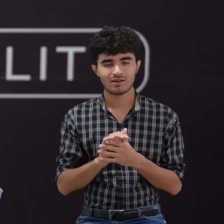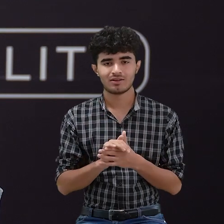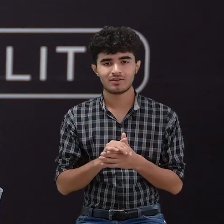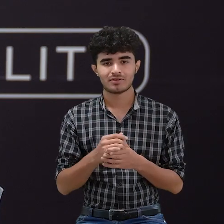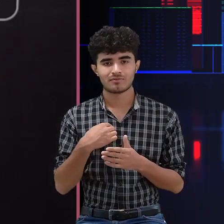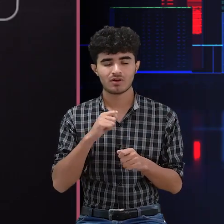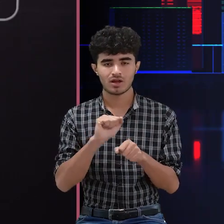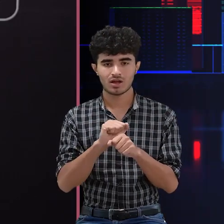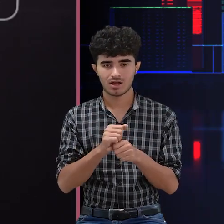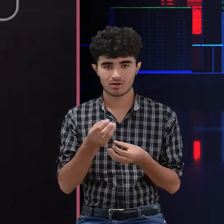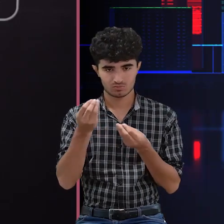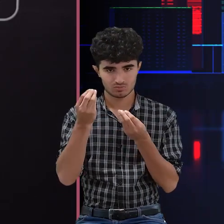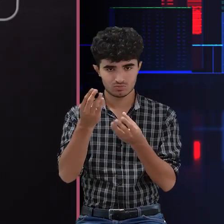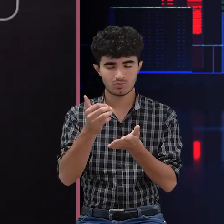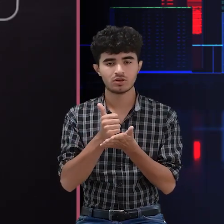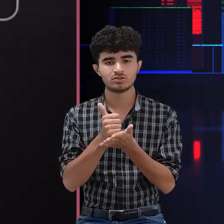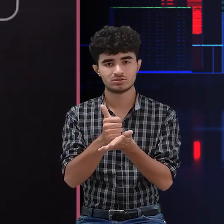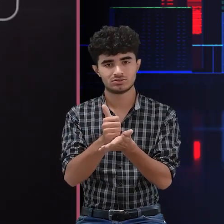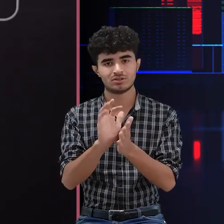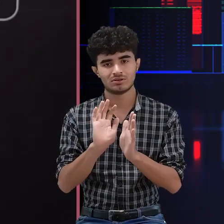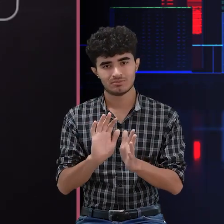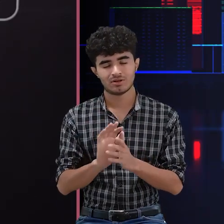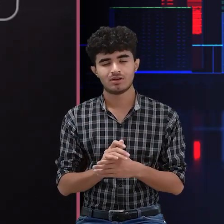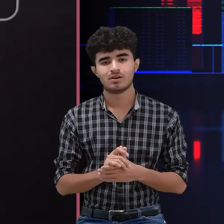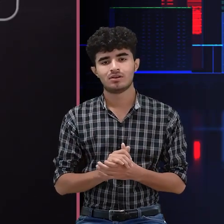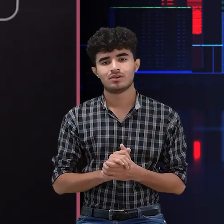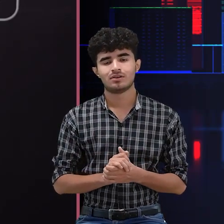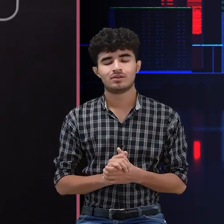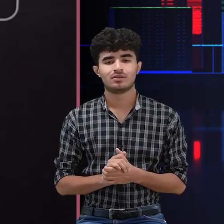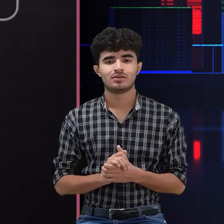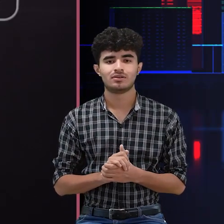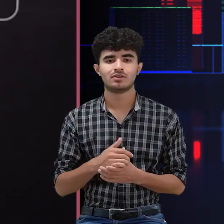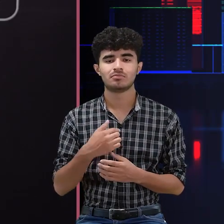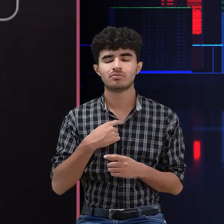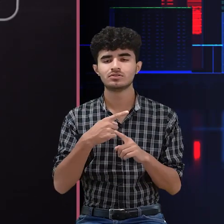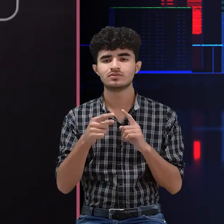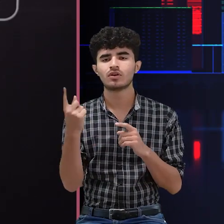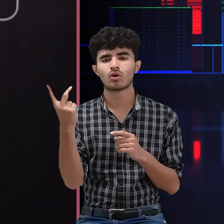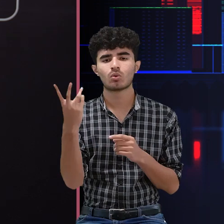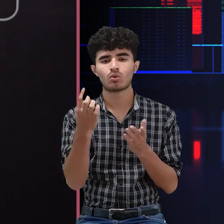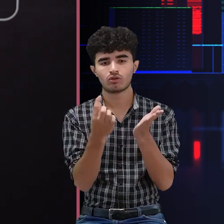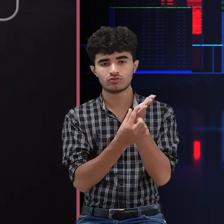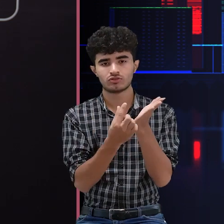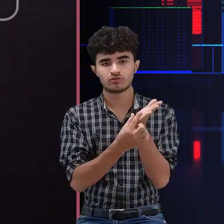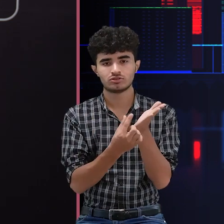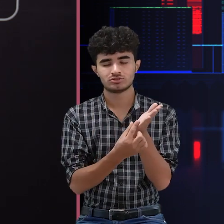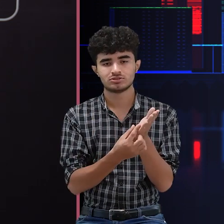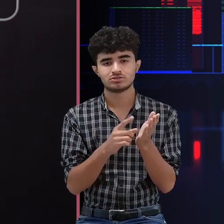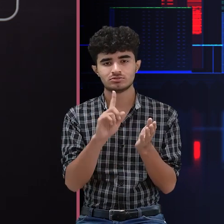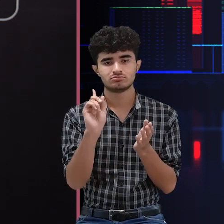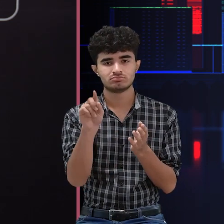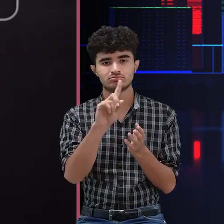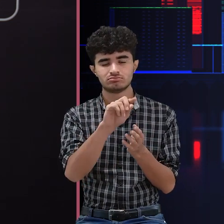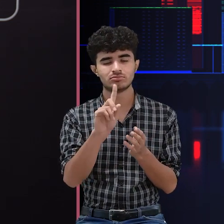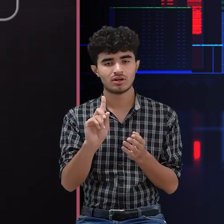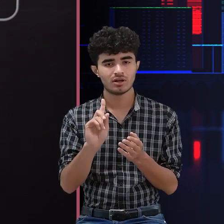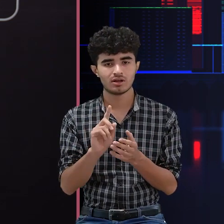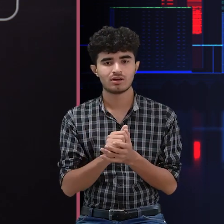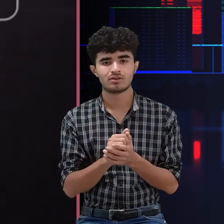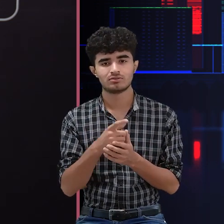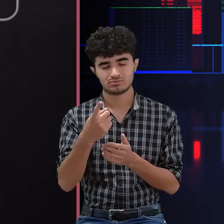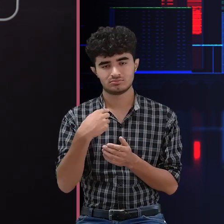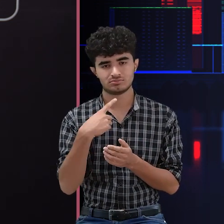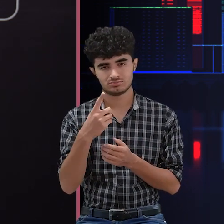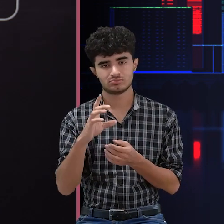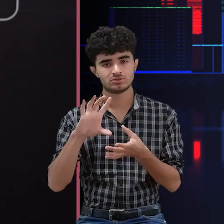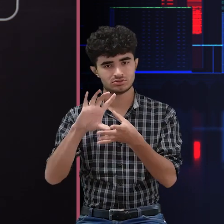سکتی ہوں وہ میں کرتی ہوں. اور کچھ یونیورسٹیز کے بورڈز ہیں ان پہ بھی میں